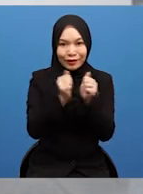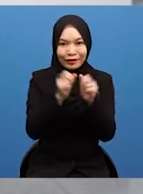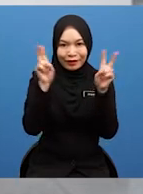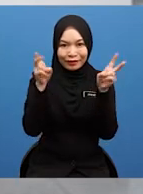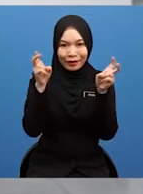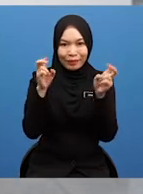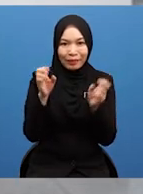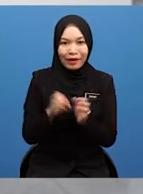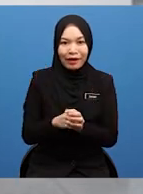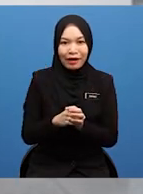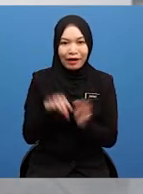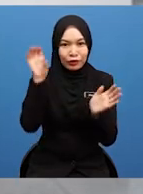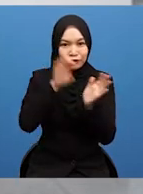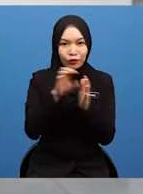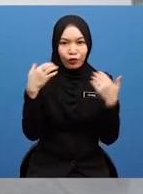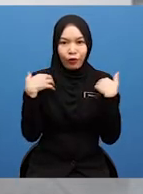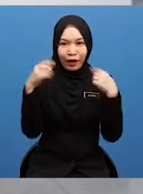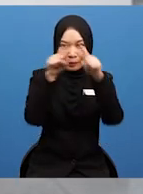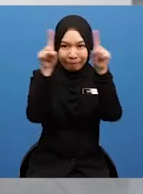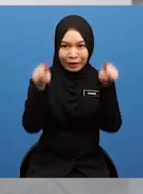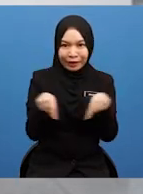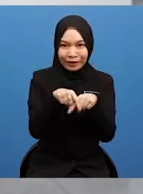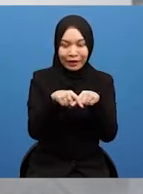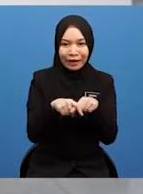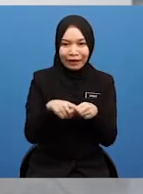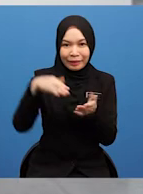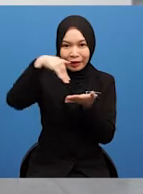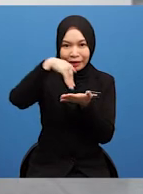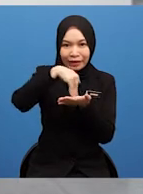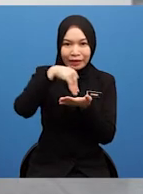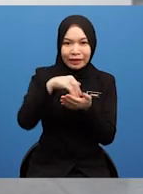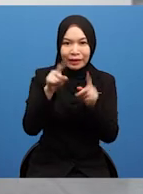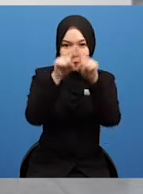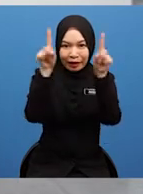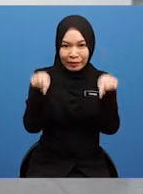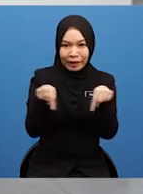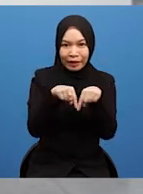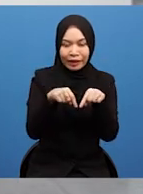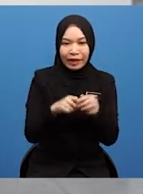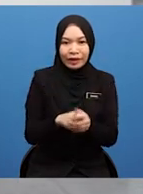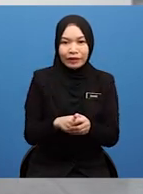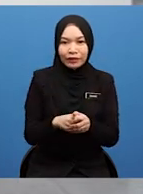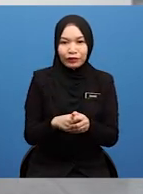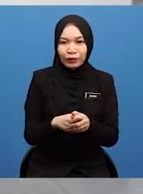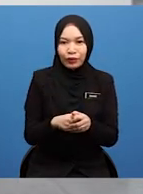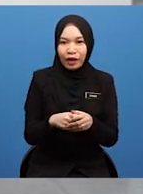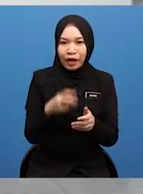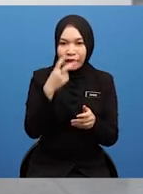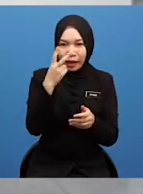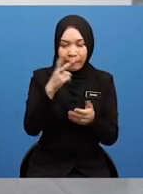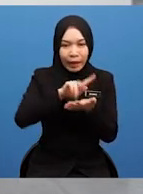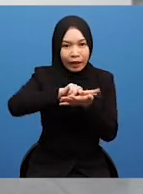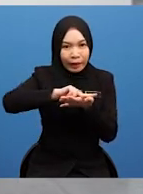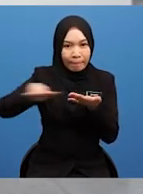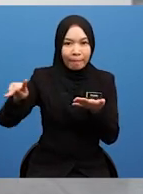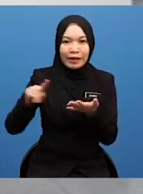bingkai berdiri yo yo jadi supaya kita dapat menghasilkan endapan pamerkan harga itu nampak lebih kemesraan dan